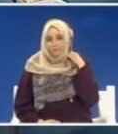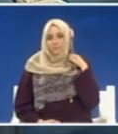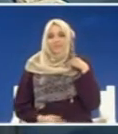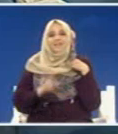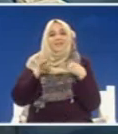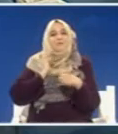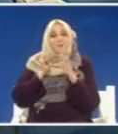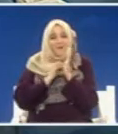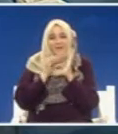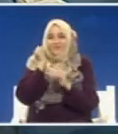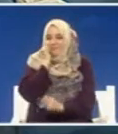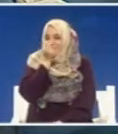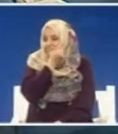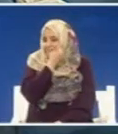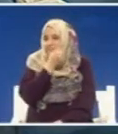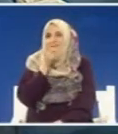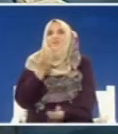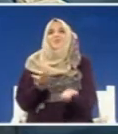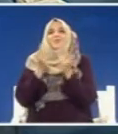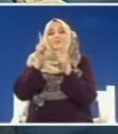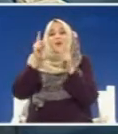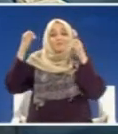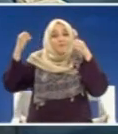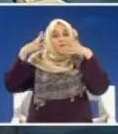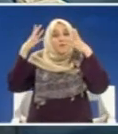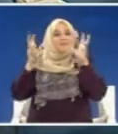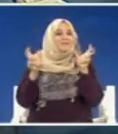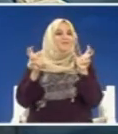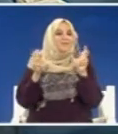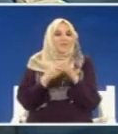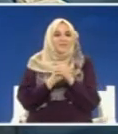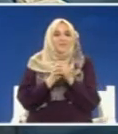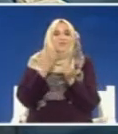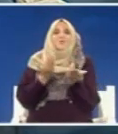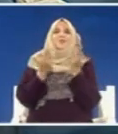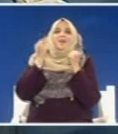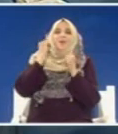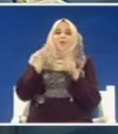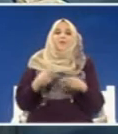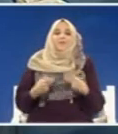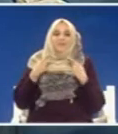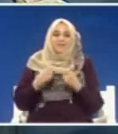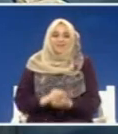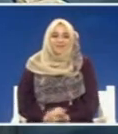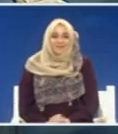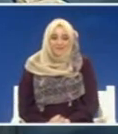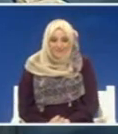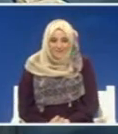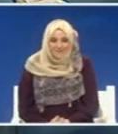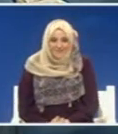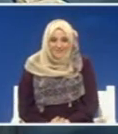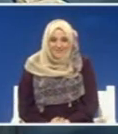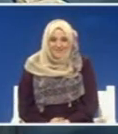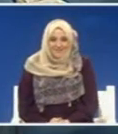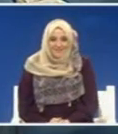اسلم عليك الحاجه، ودائما تقول لك نورتنا التلفزيون الجزائري، والله يطول عمرك فضيلة الشيخ. الله يبارك فيك